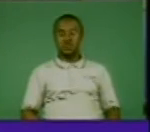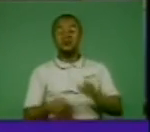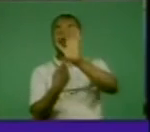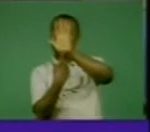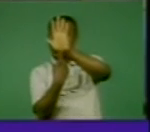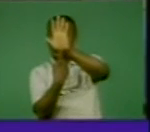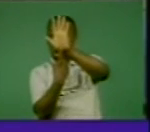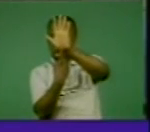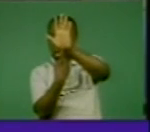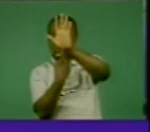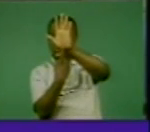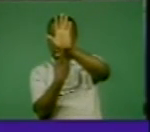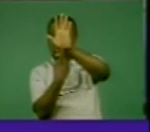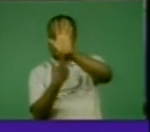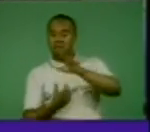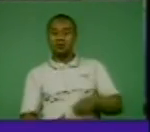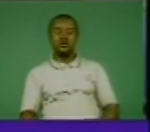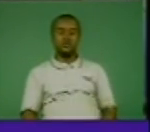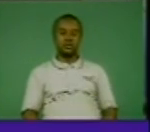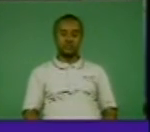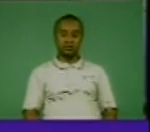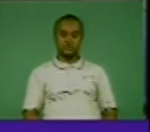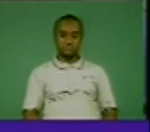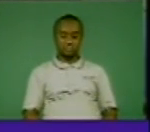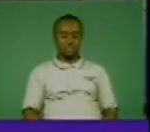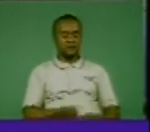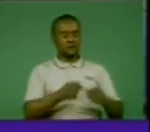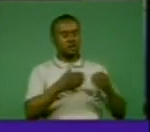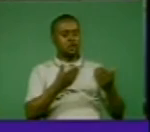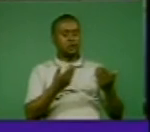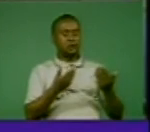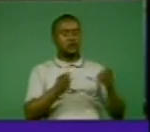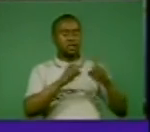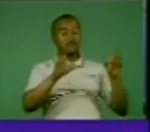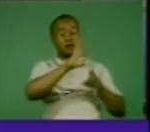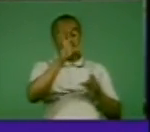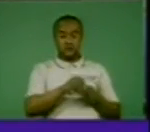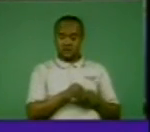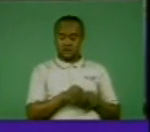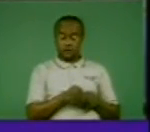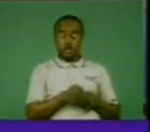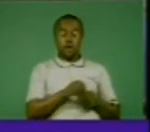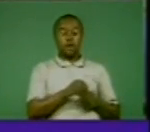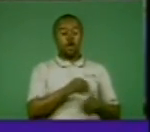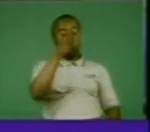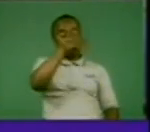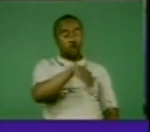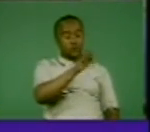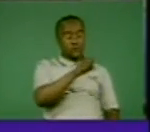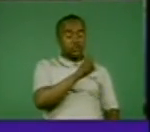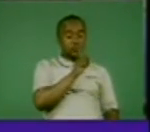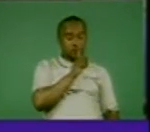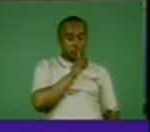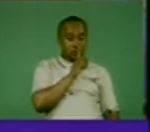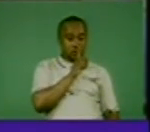wastani wa 6, yani kura 6 kwa ibara zote. Kura za ndio siri zilikuwa